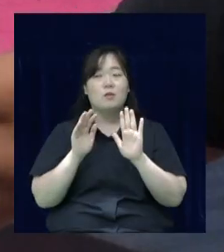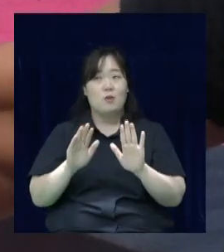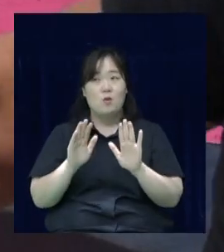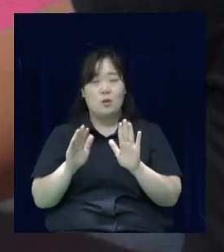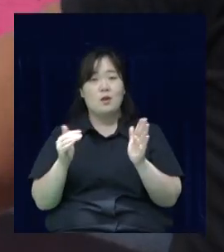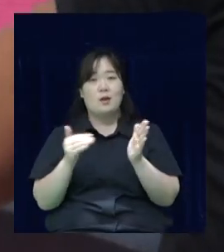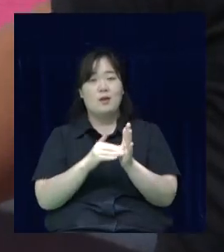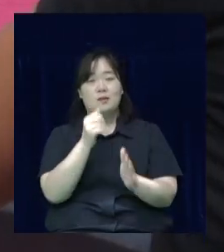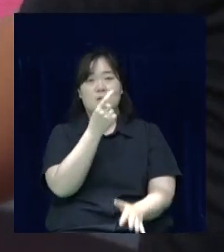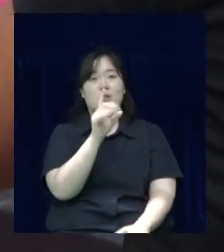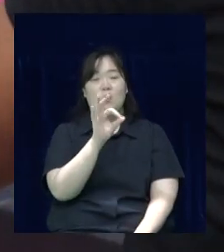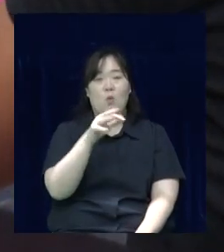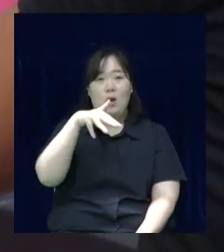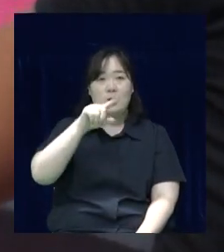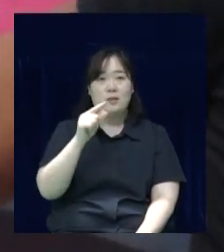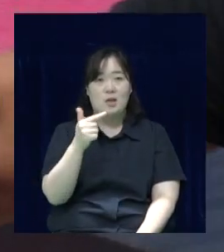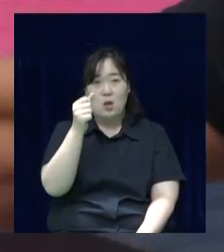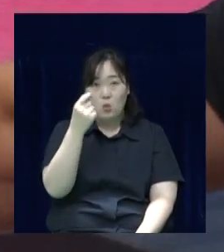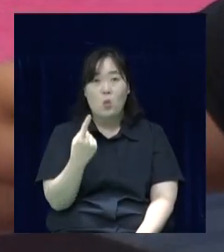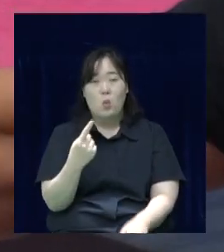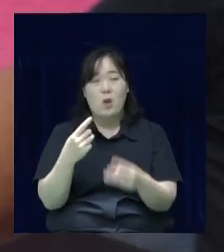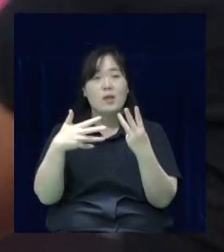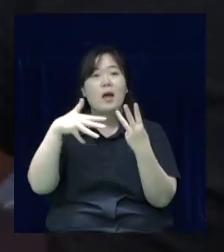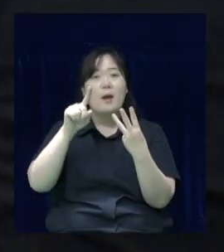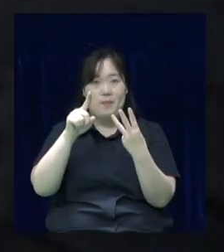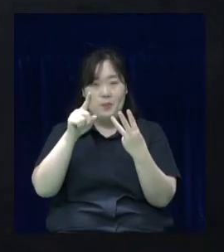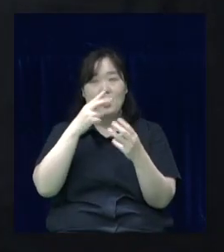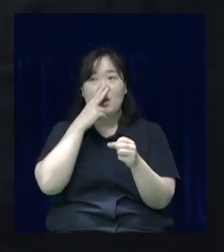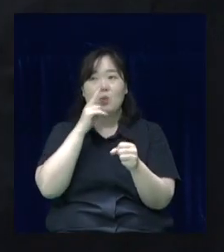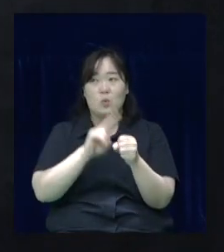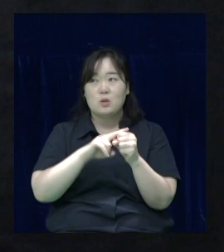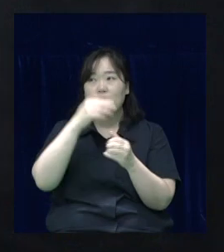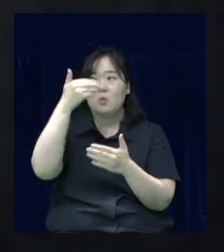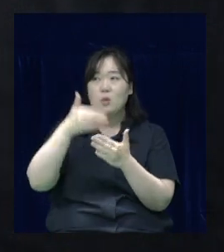때 뭐 황찬우 선수의 세 번째 3차 시도도 남아 있고